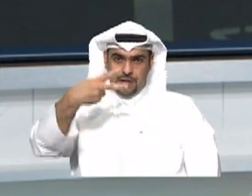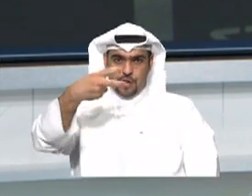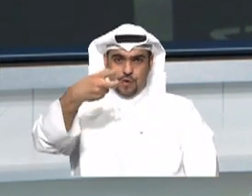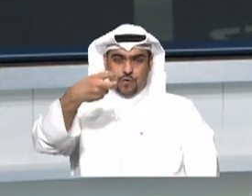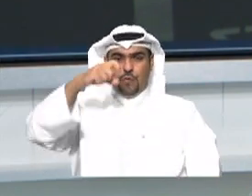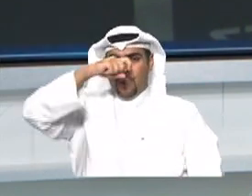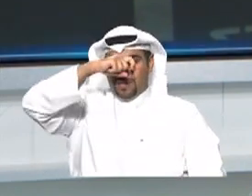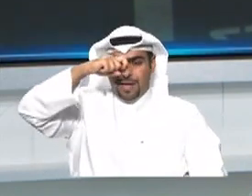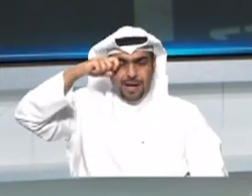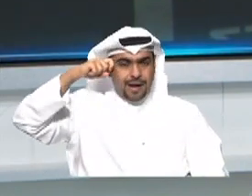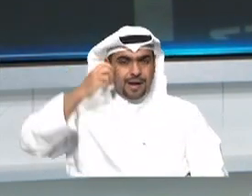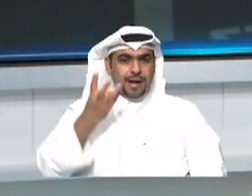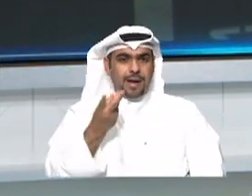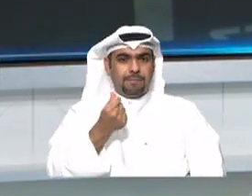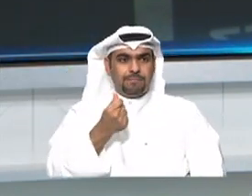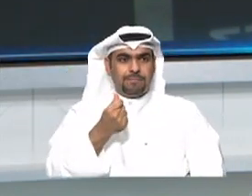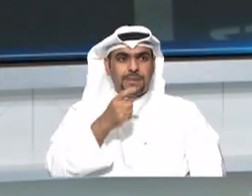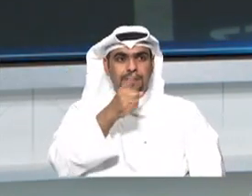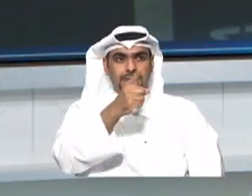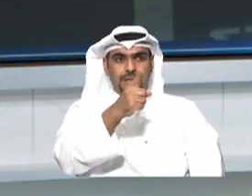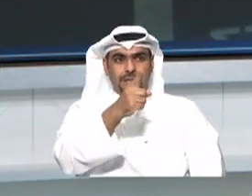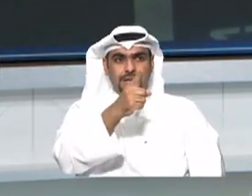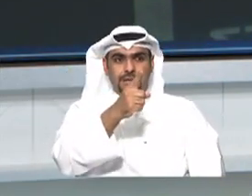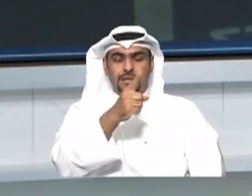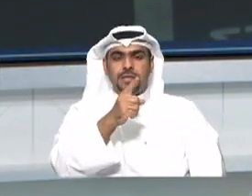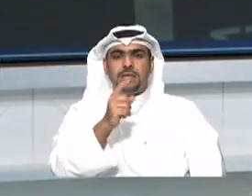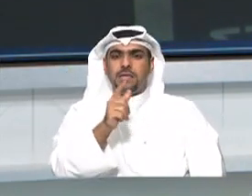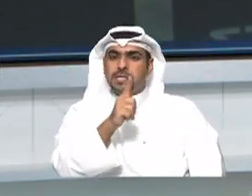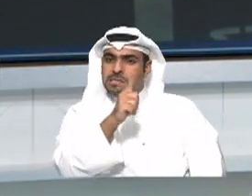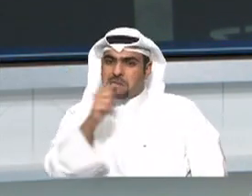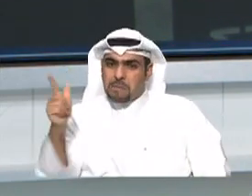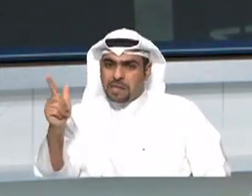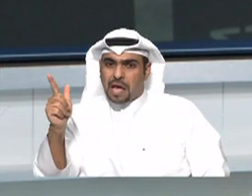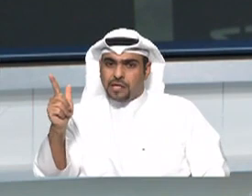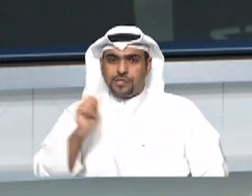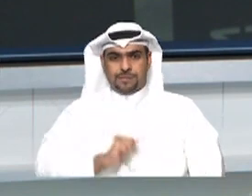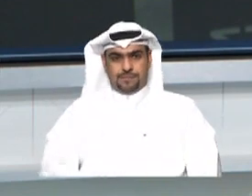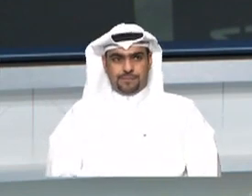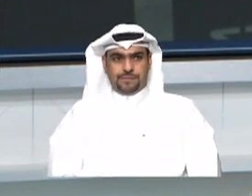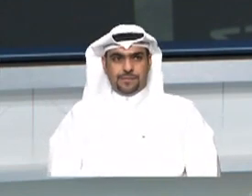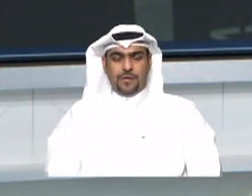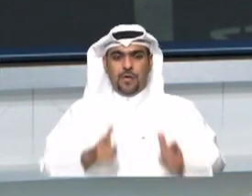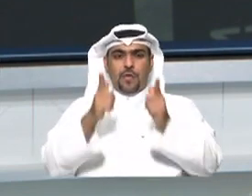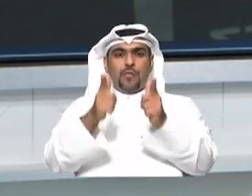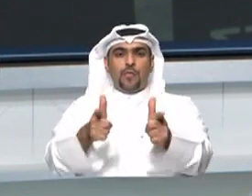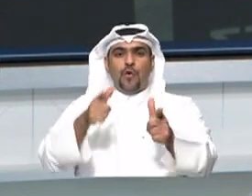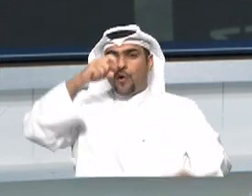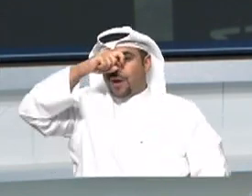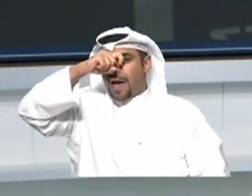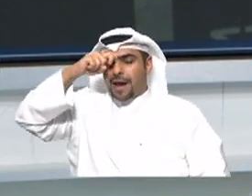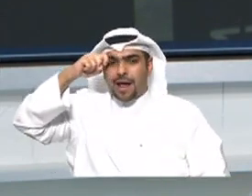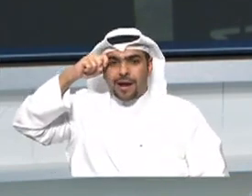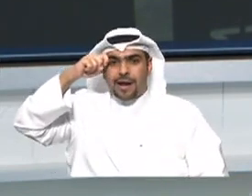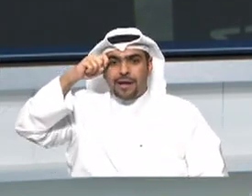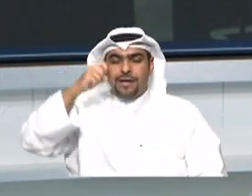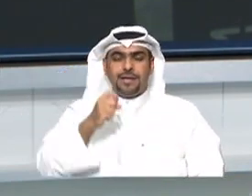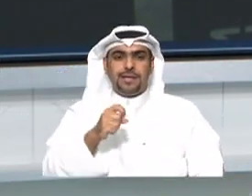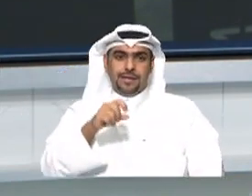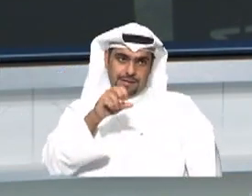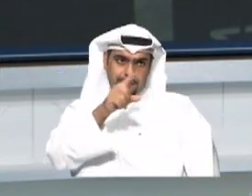البرية قد تصل إلى 17 و16 درجة مئوية، أما العظمى متفاوتة ما بين 19 إلى